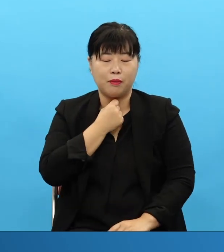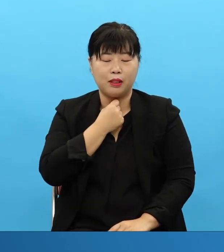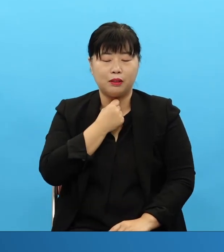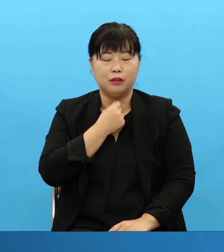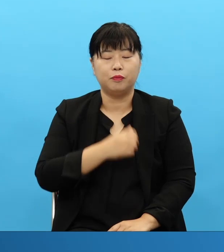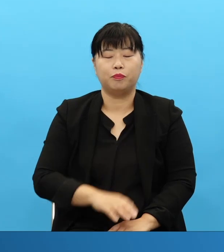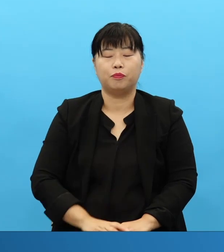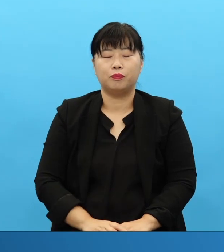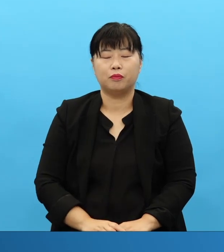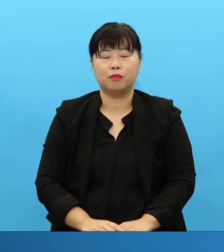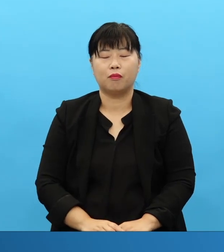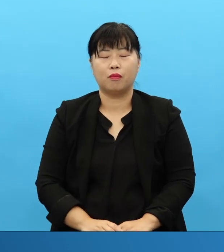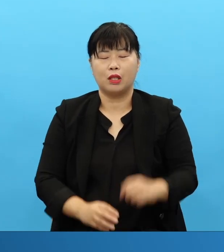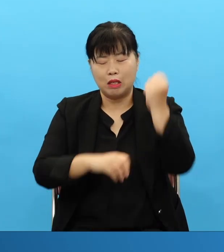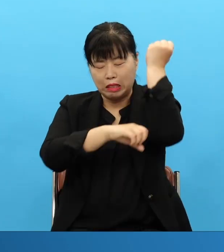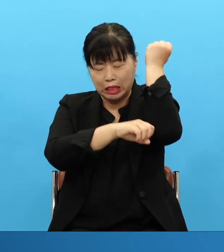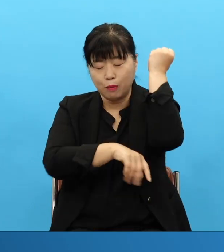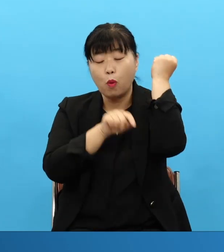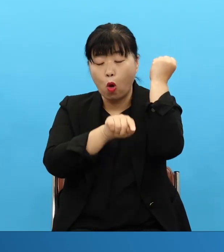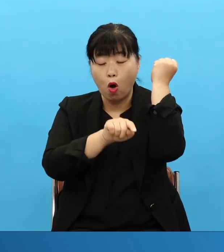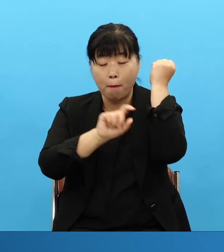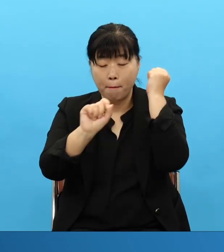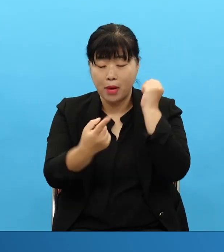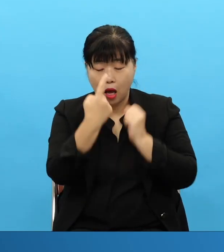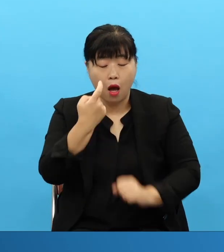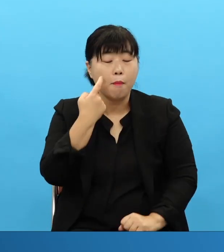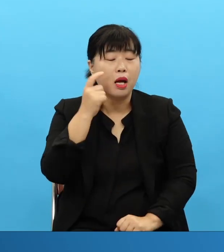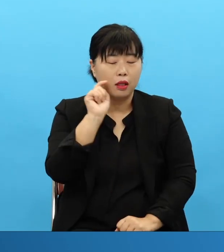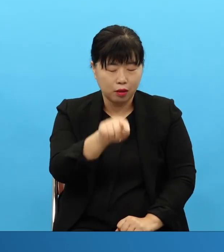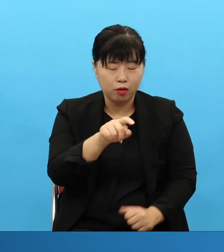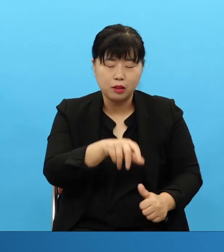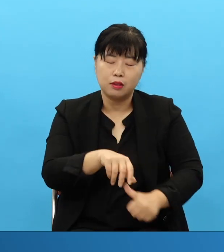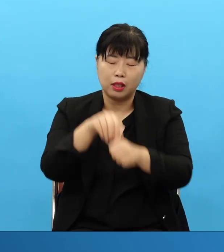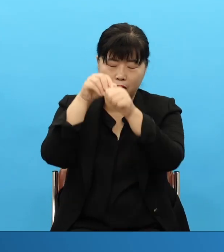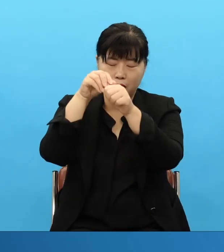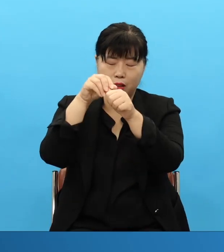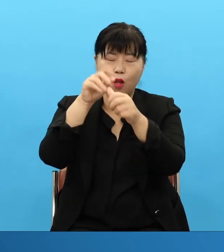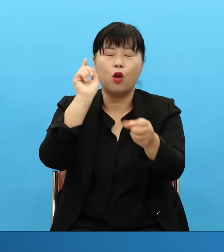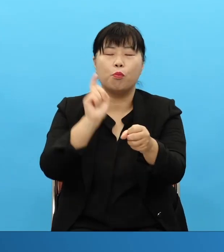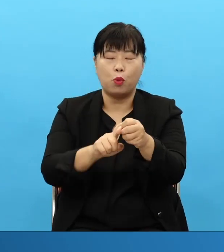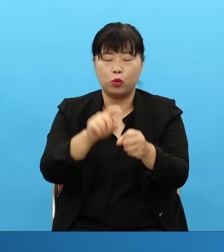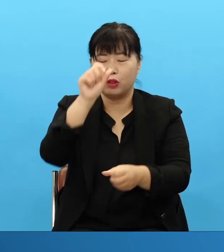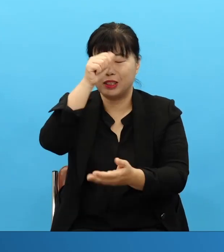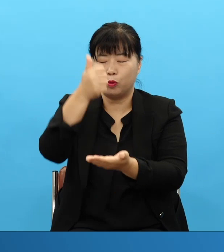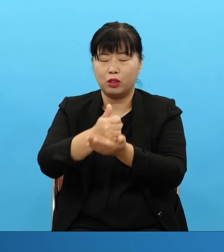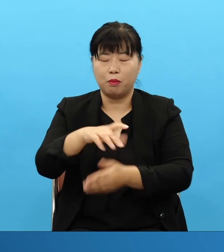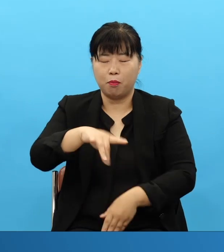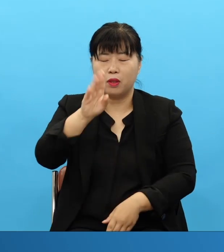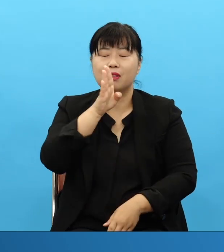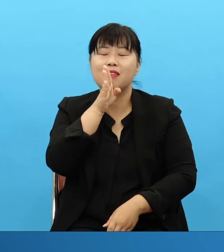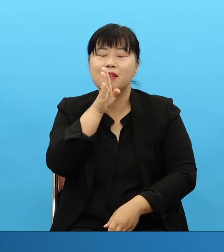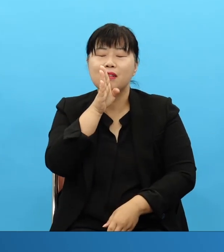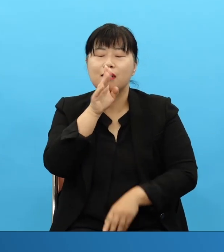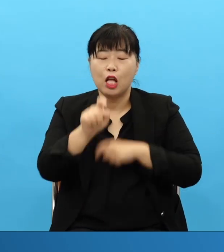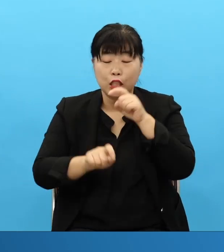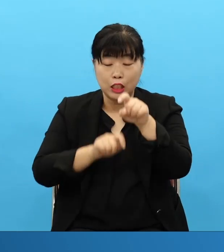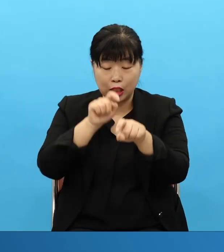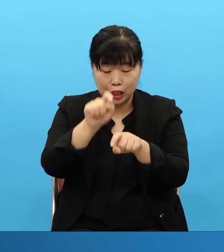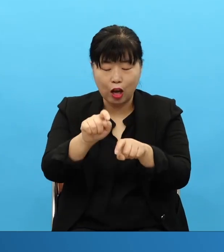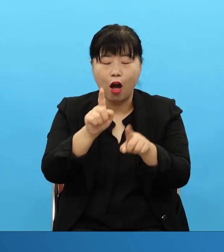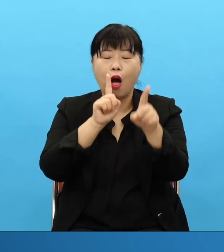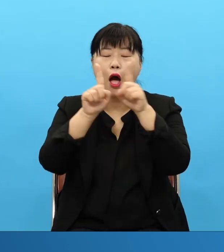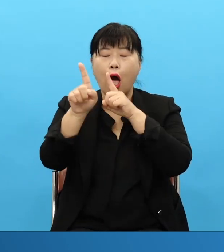근본 옛것을 살리기 위하여 장로님들이 말씀을 듣고 지키고 행하여서 다짐하고